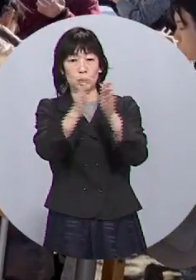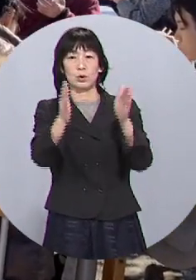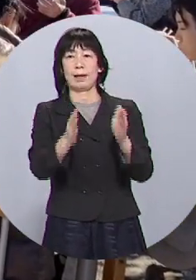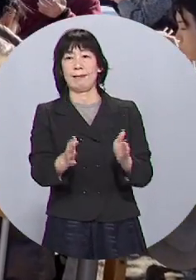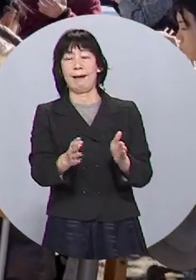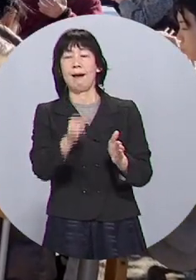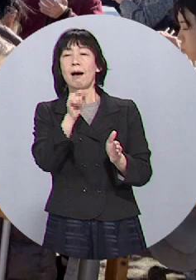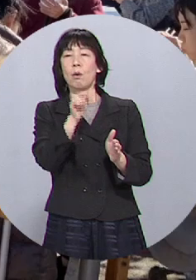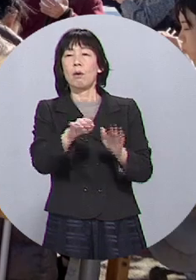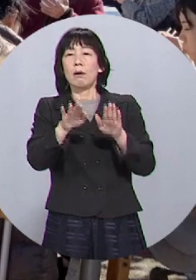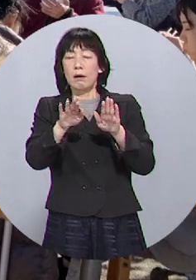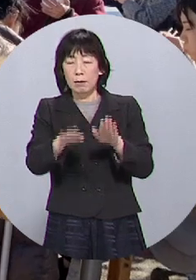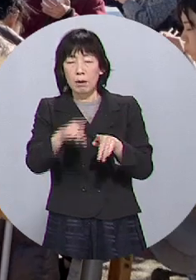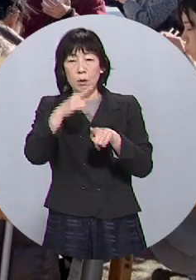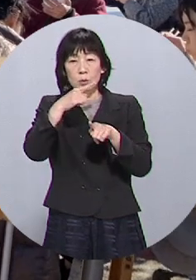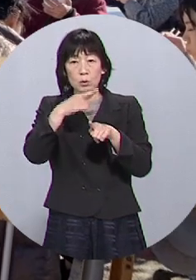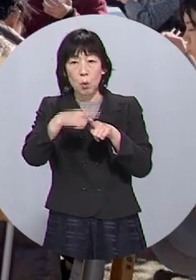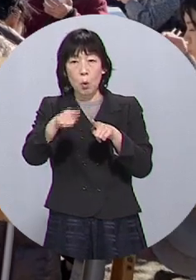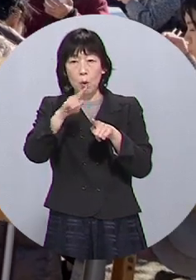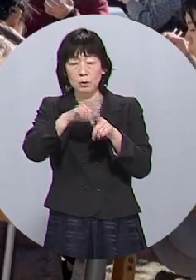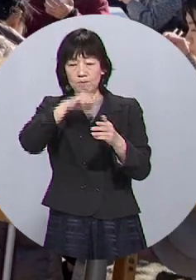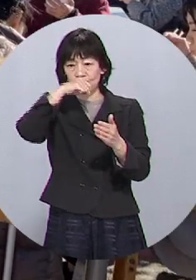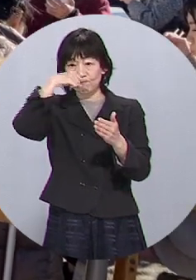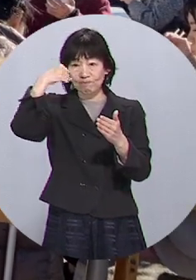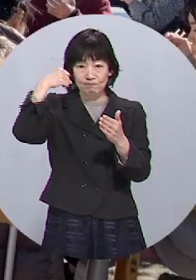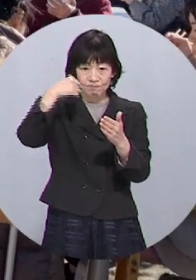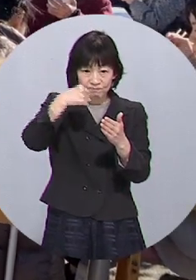少しずつ形になろうとしています。